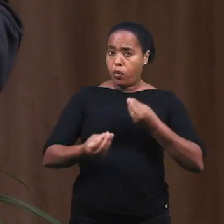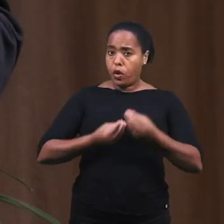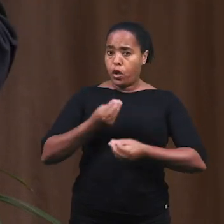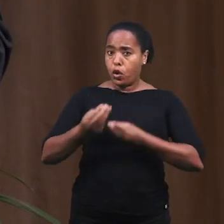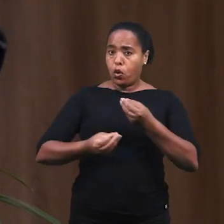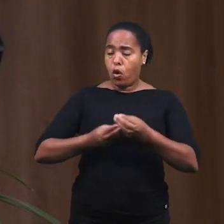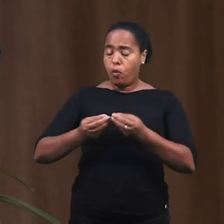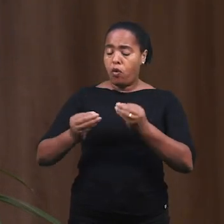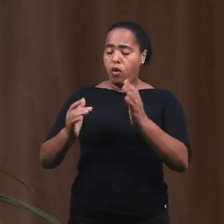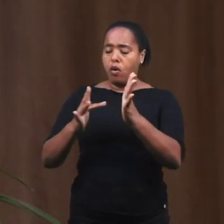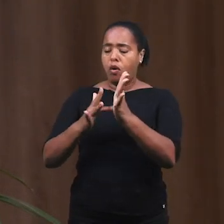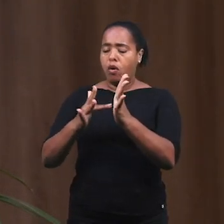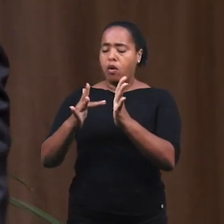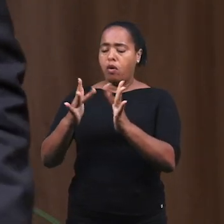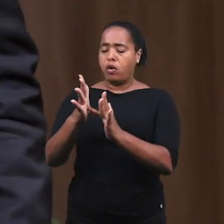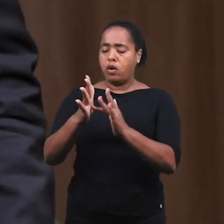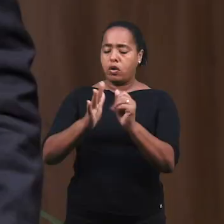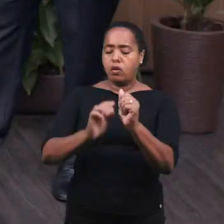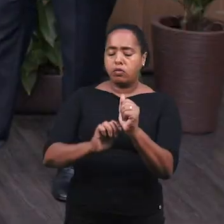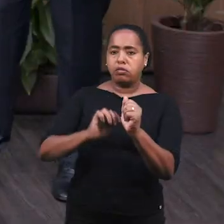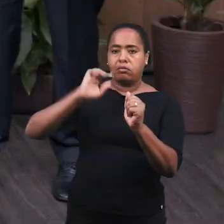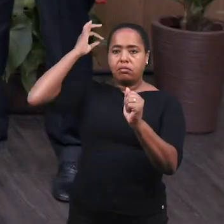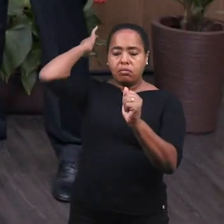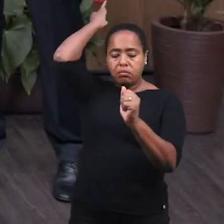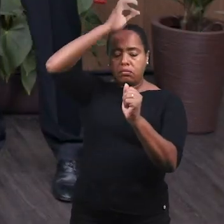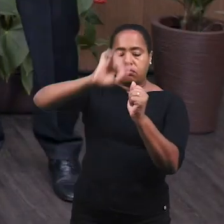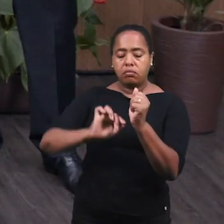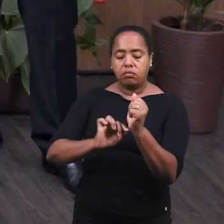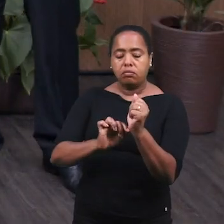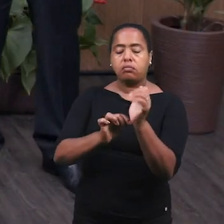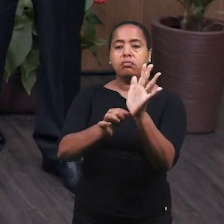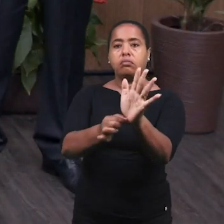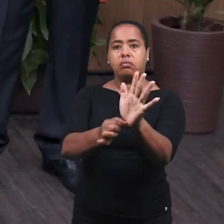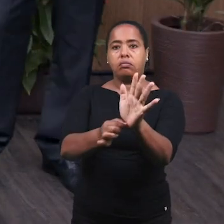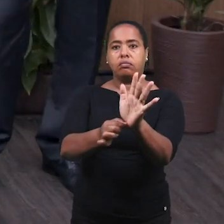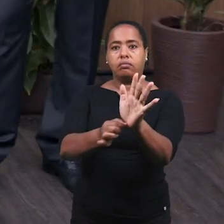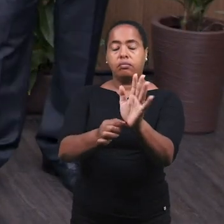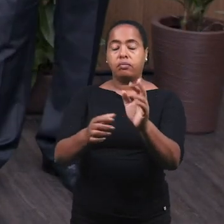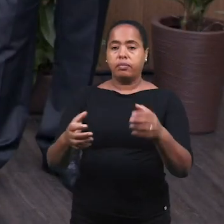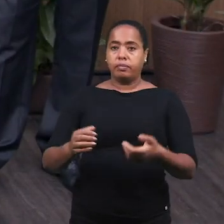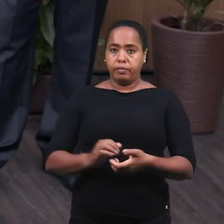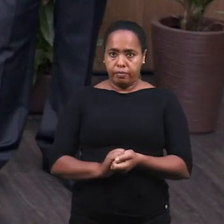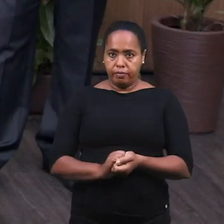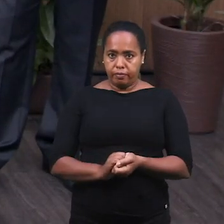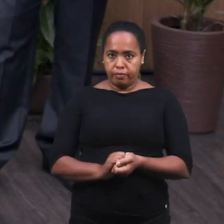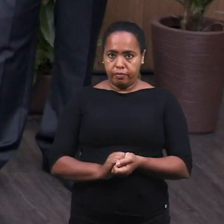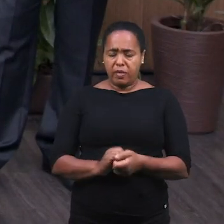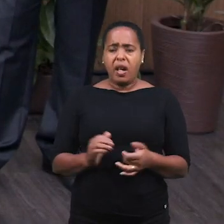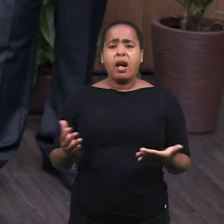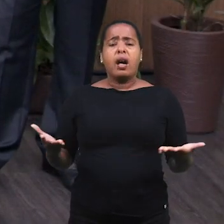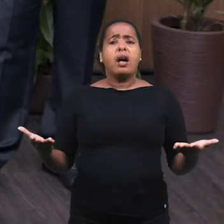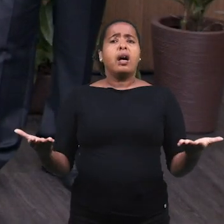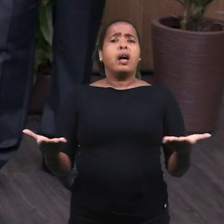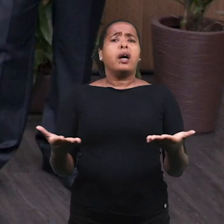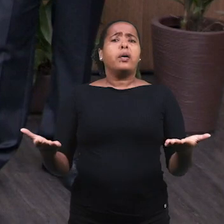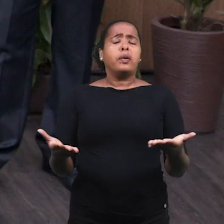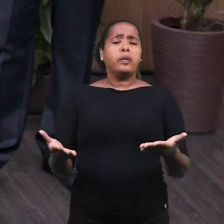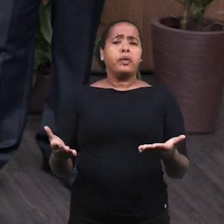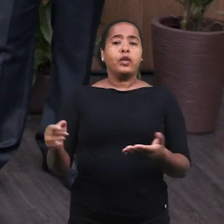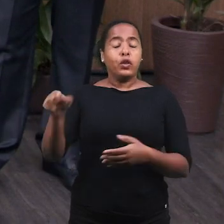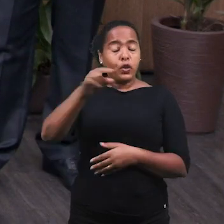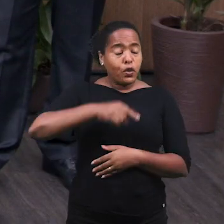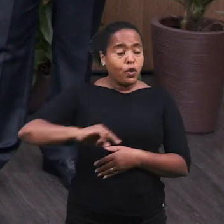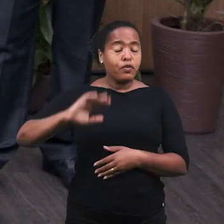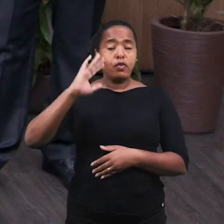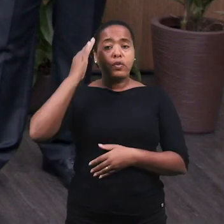которое совершается через его Духа Святого, при действии его Духа Святого. А теперь мы поймем, что